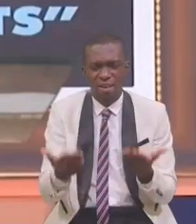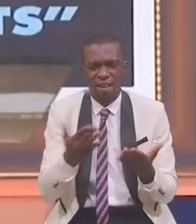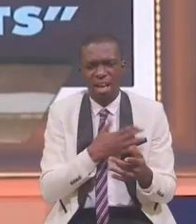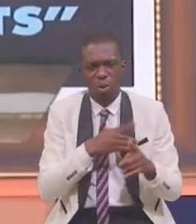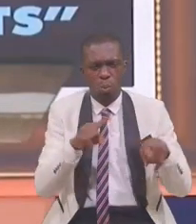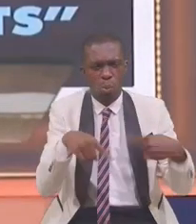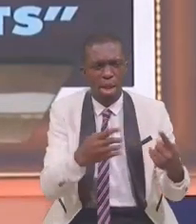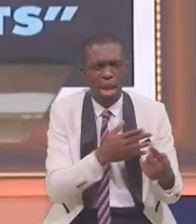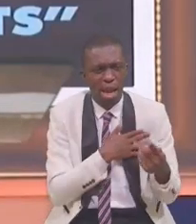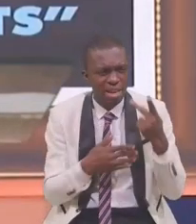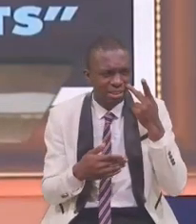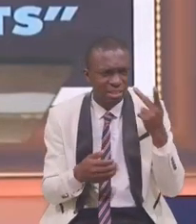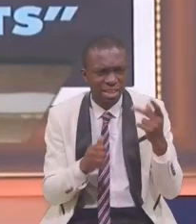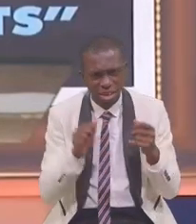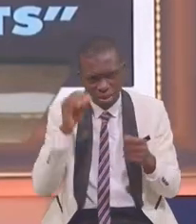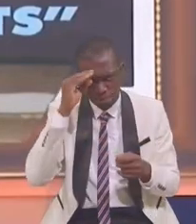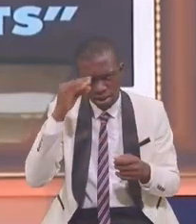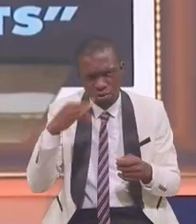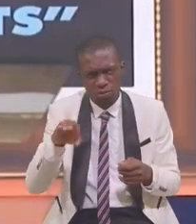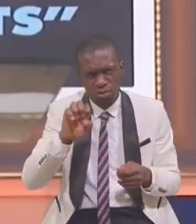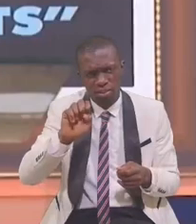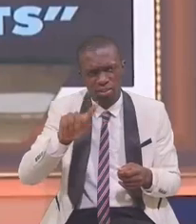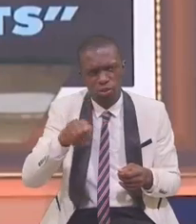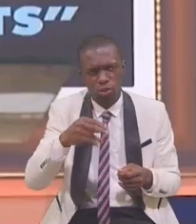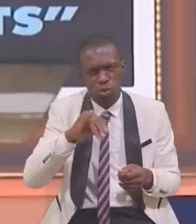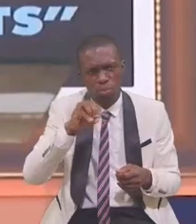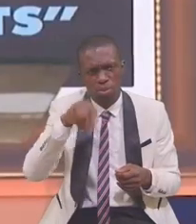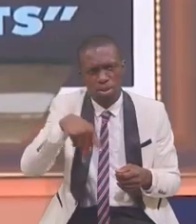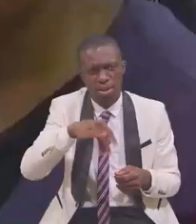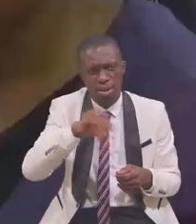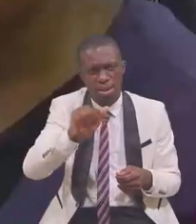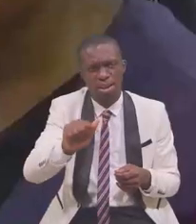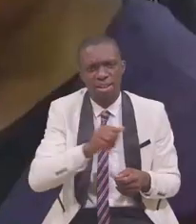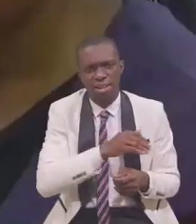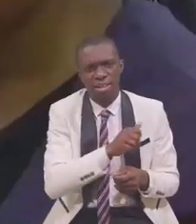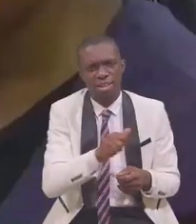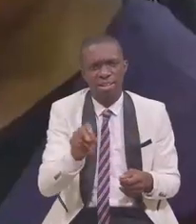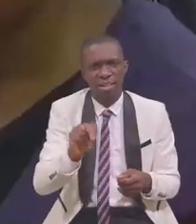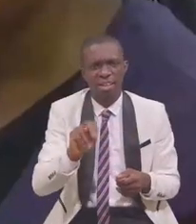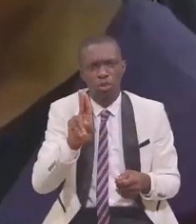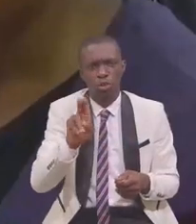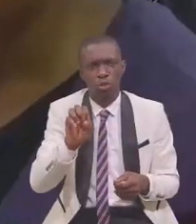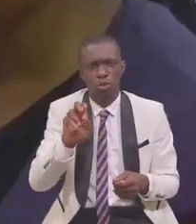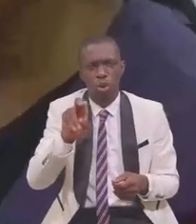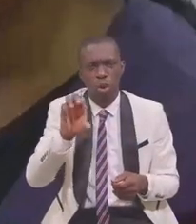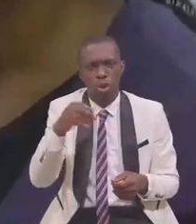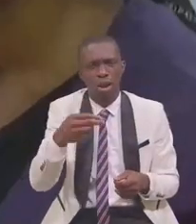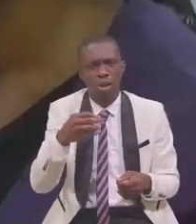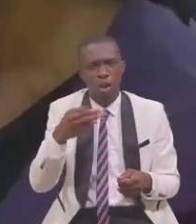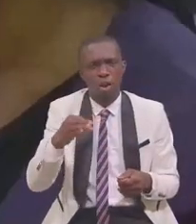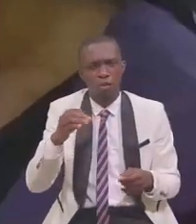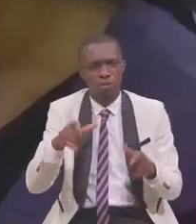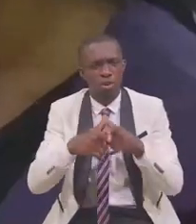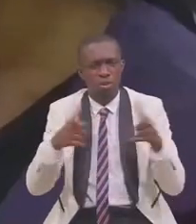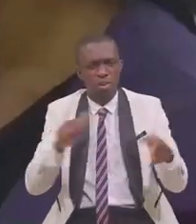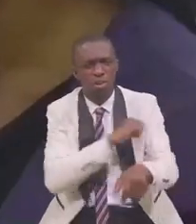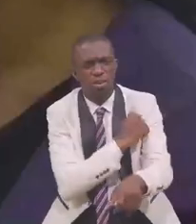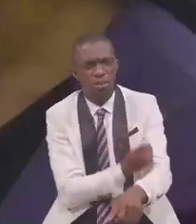Éthiopien, un eunuque, Ménique de Candace, reine d'Éthiopie et surintendant de tous ses